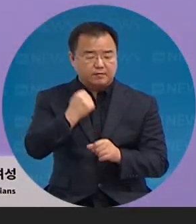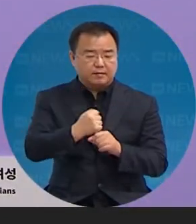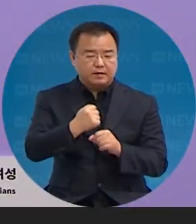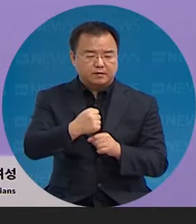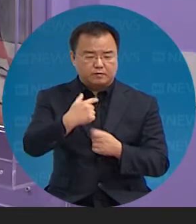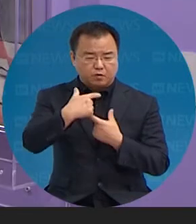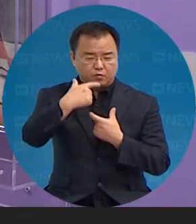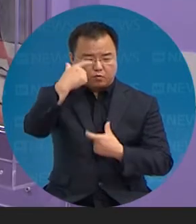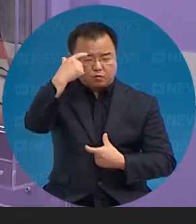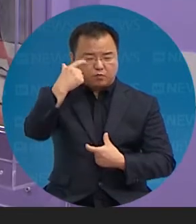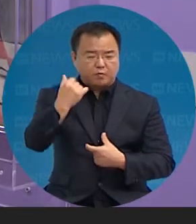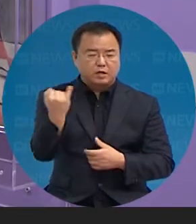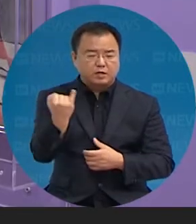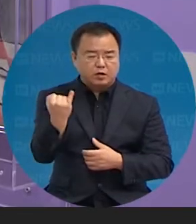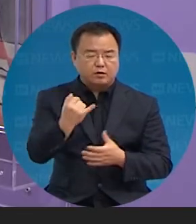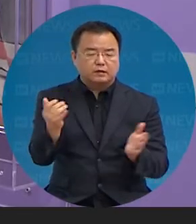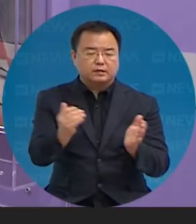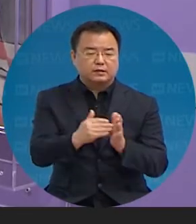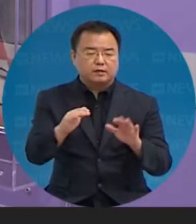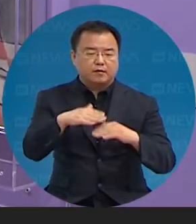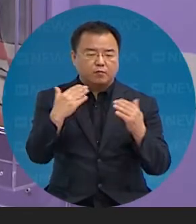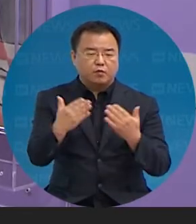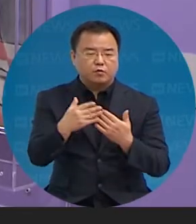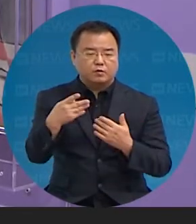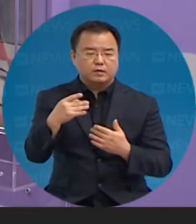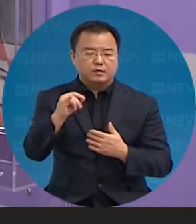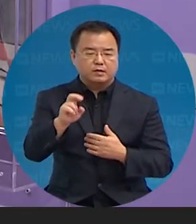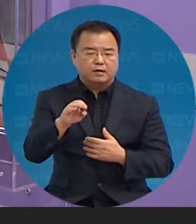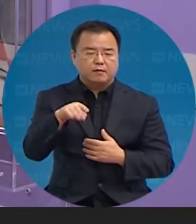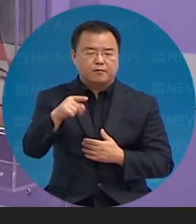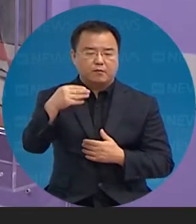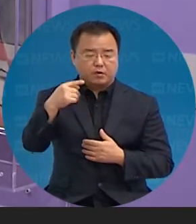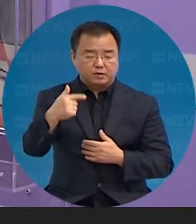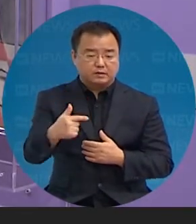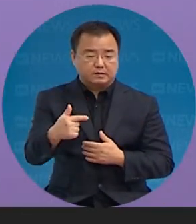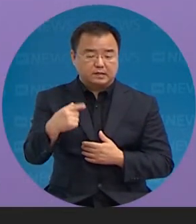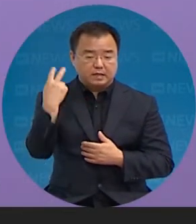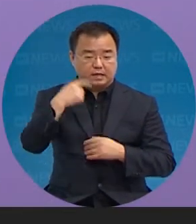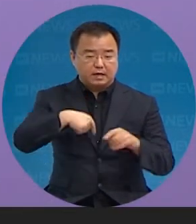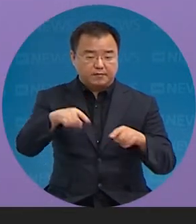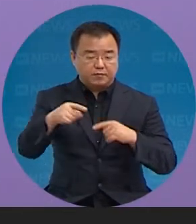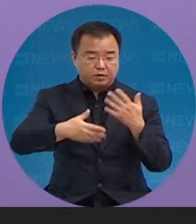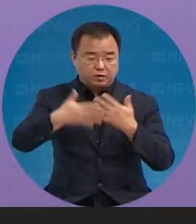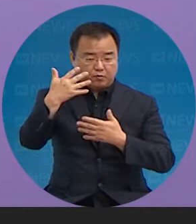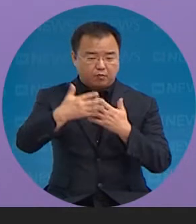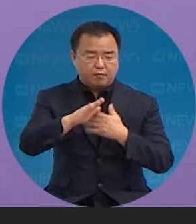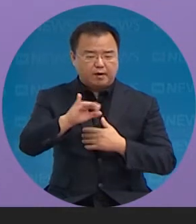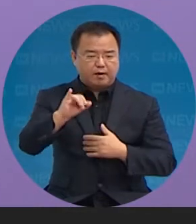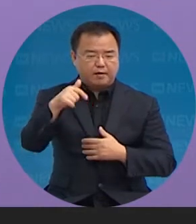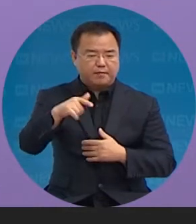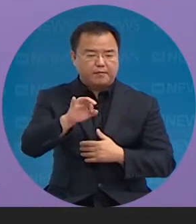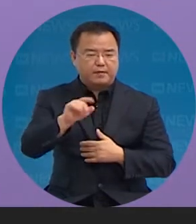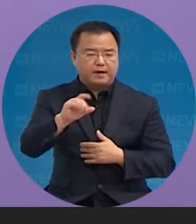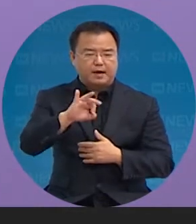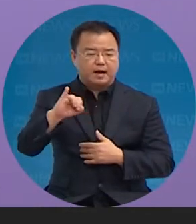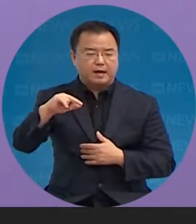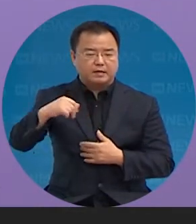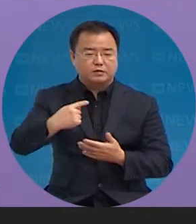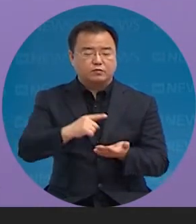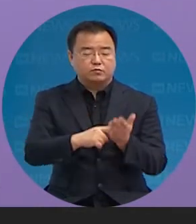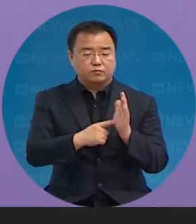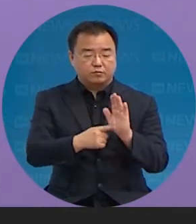여인상. 모두 팀버튼 감독의 영화 빅 아이즈로 국내에 잘 알려진 마가렛 킨의